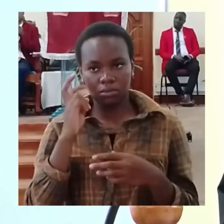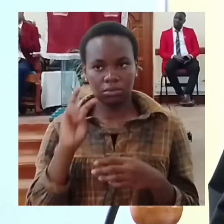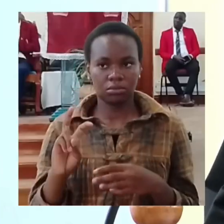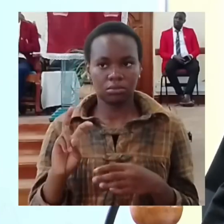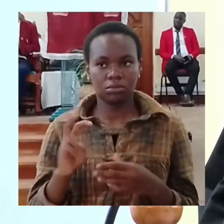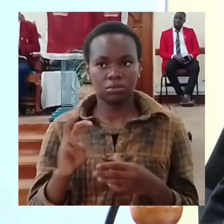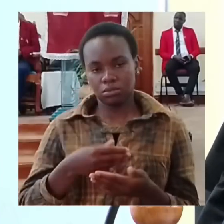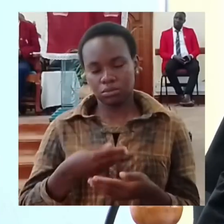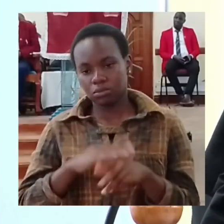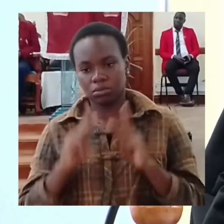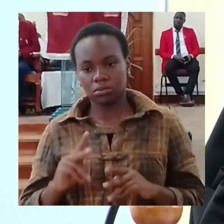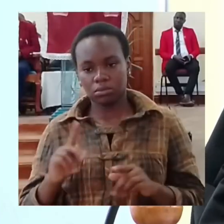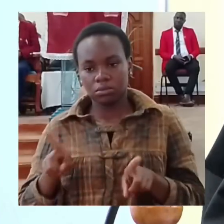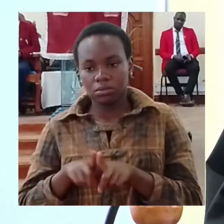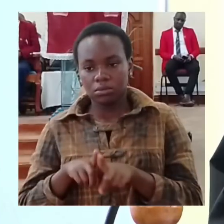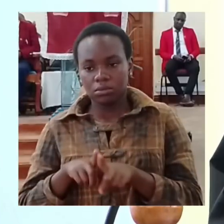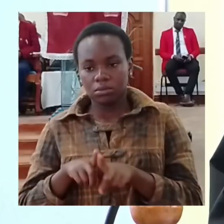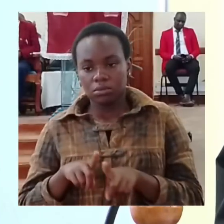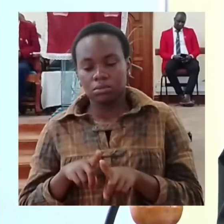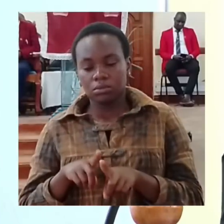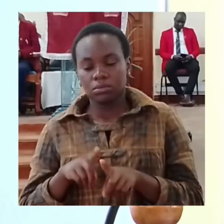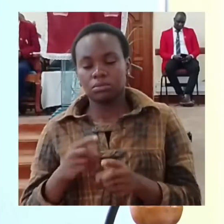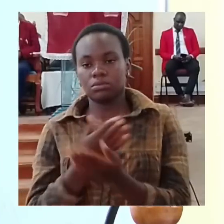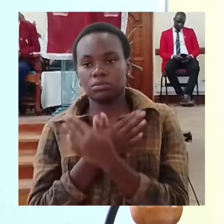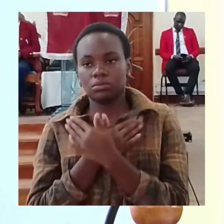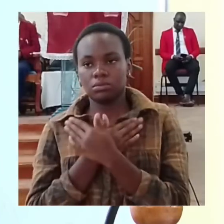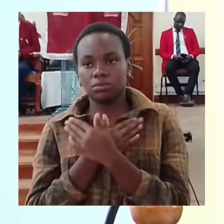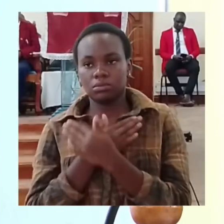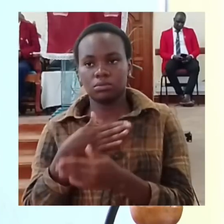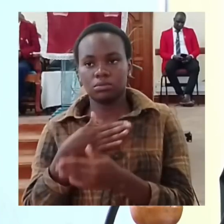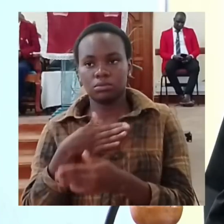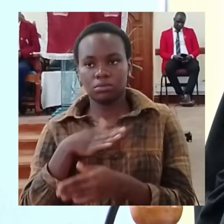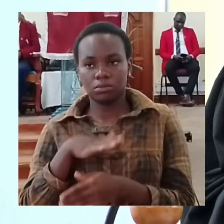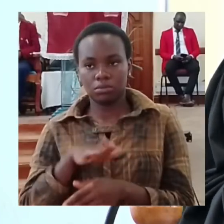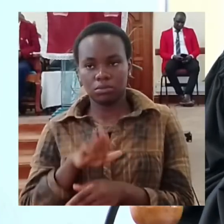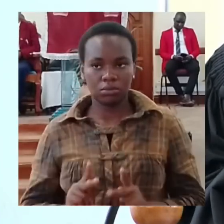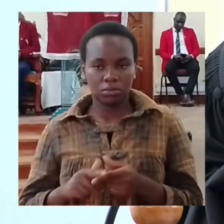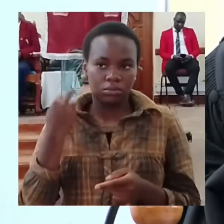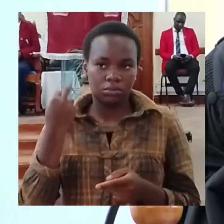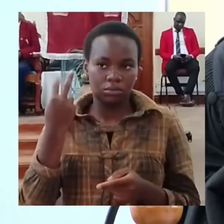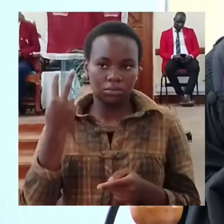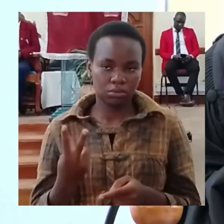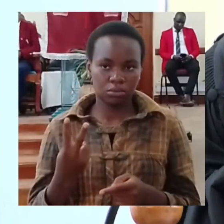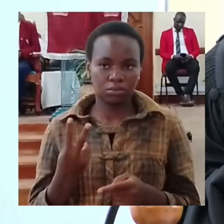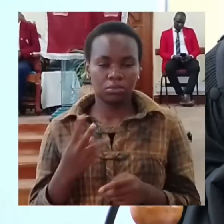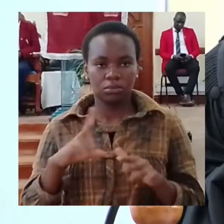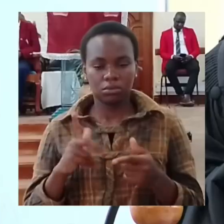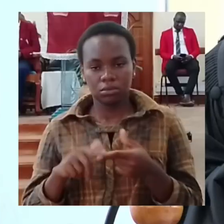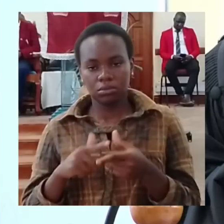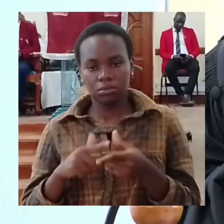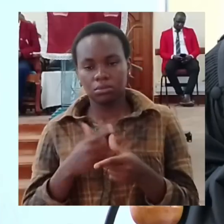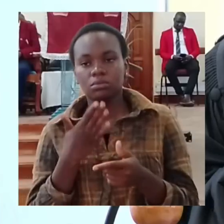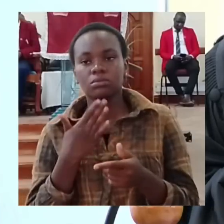kĩĩ? Kũrĩ we. Ũndũ wa kerĩ ũrĩa Ngai arenda ngoro citũ ikorwo ihana nĩ atĩ no